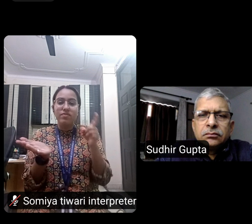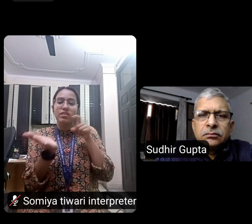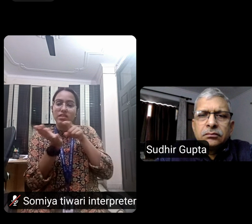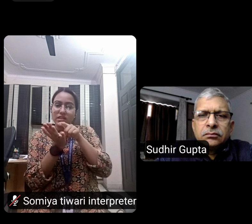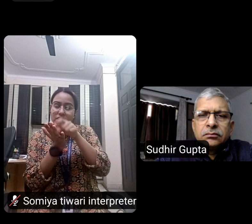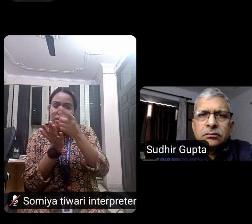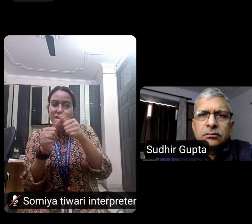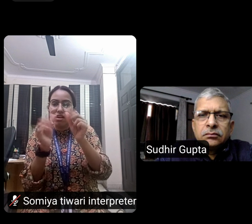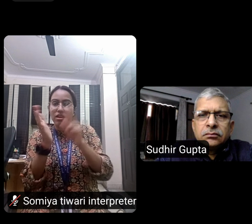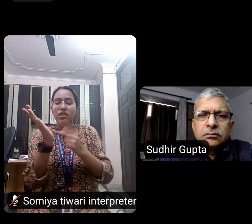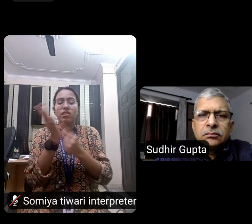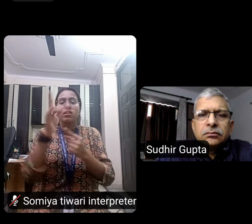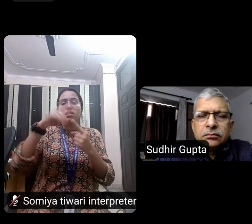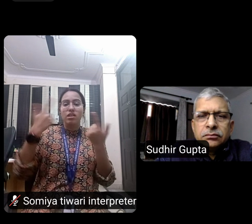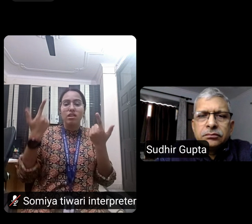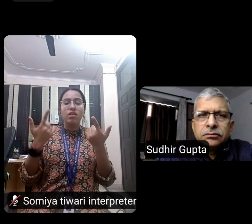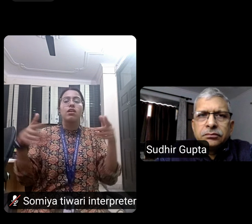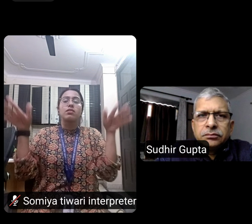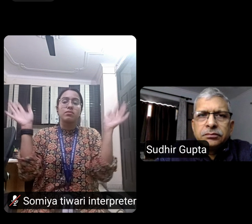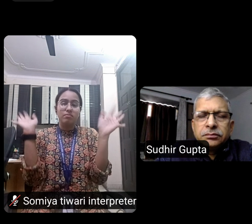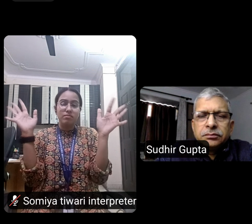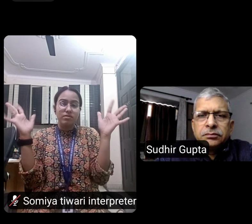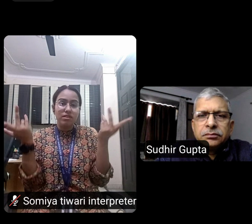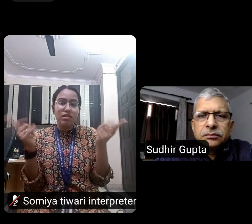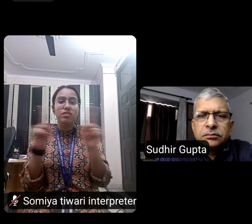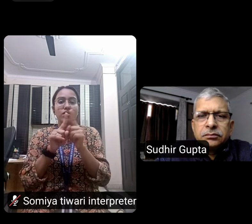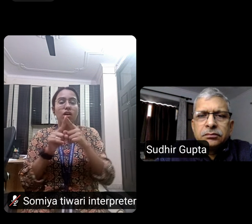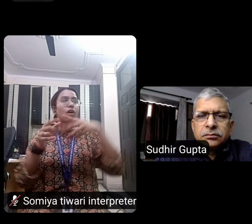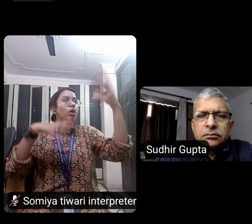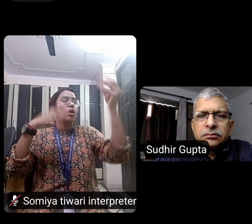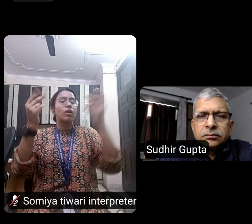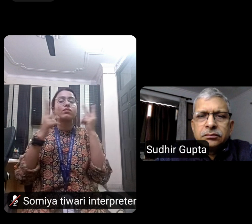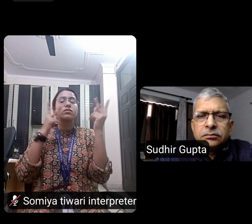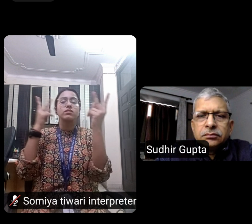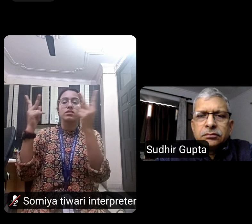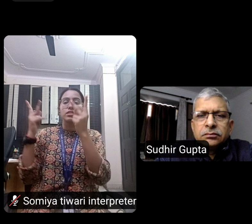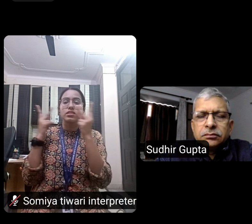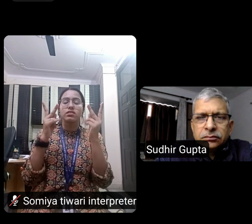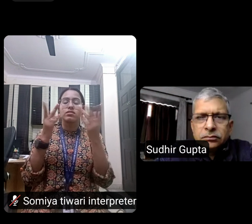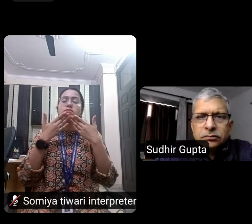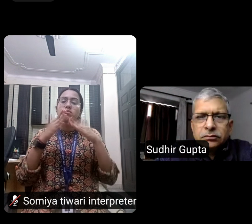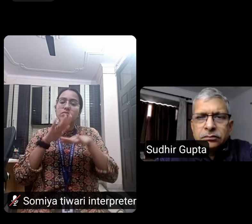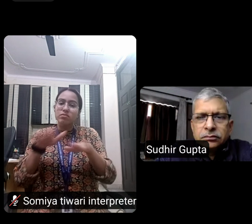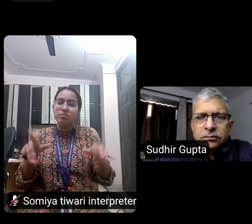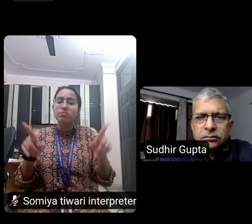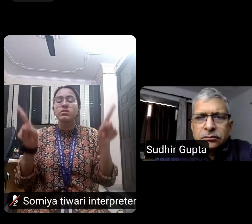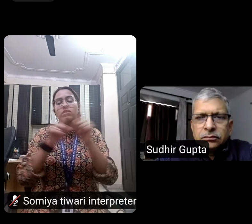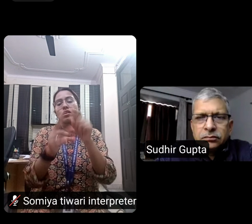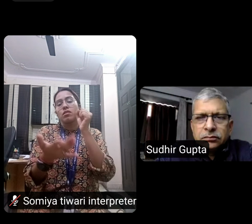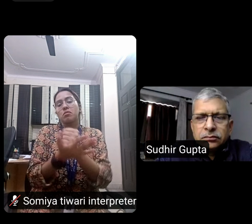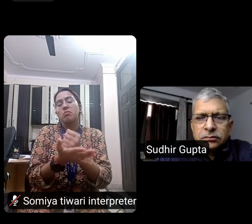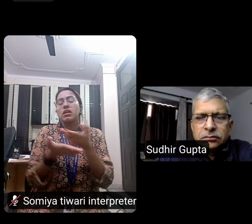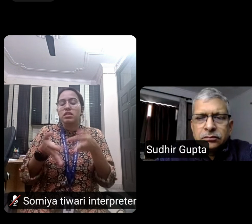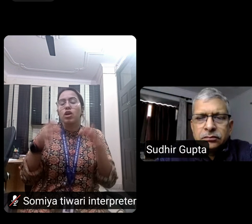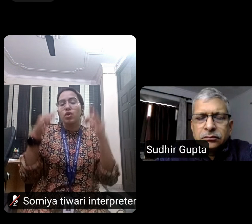बर्ड्स दिखाइए, तो इस तरह के जो बाहरी दुनिया से वाकिफ करवाना है वो ट्रेंड्स आ रही